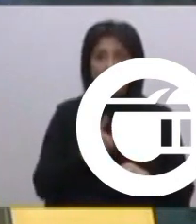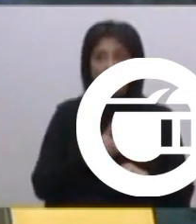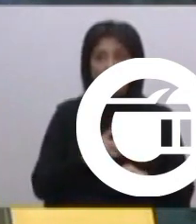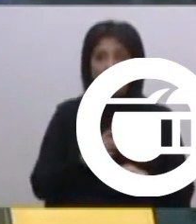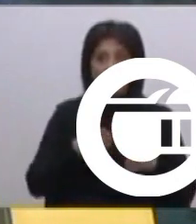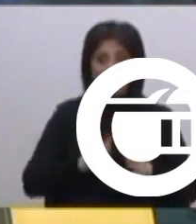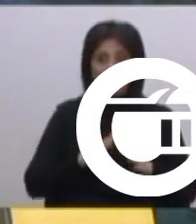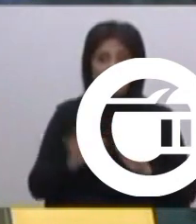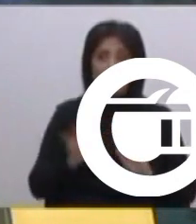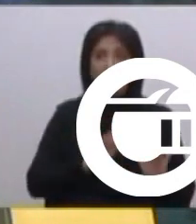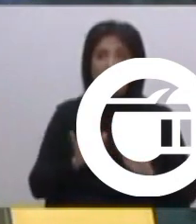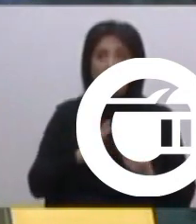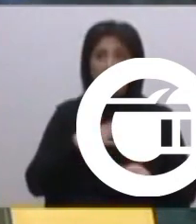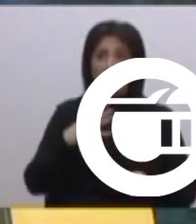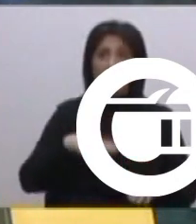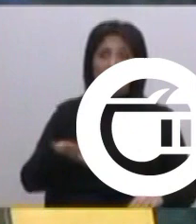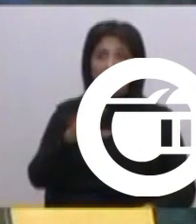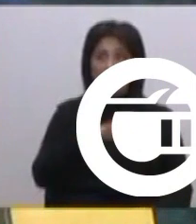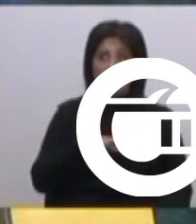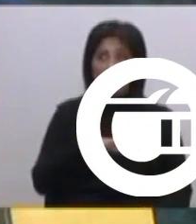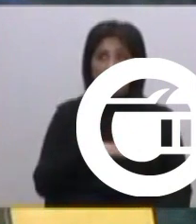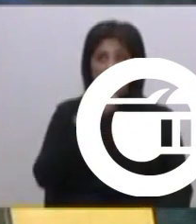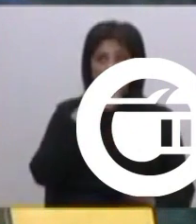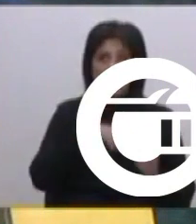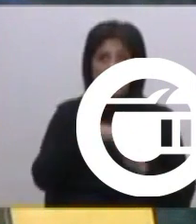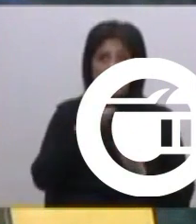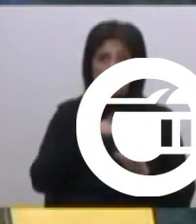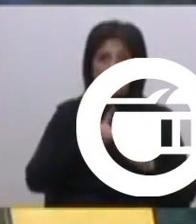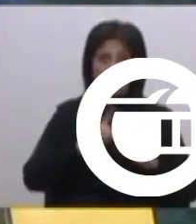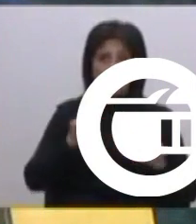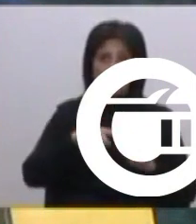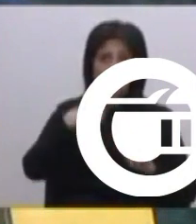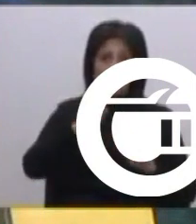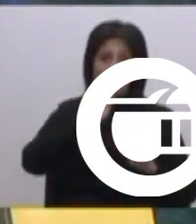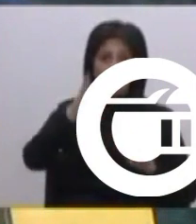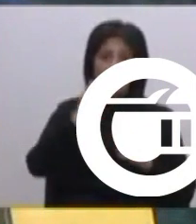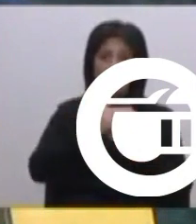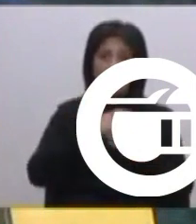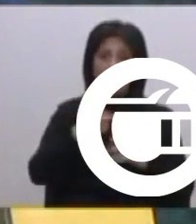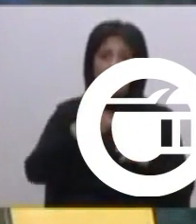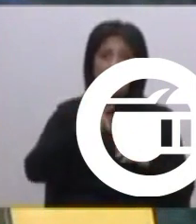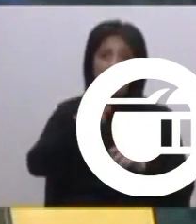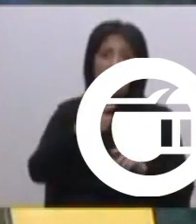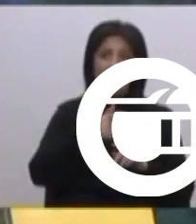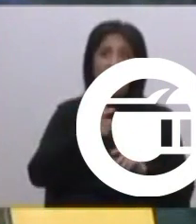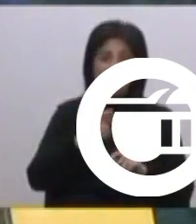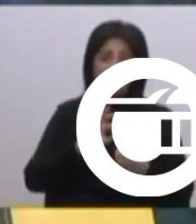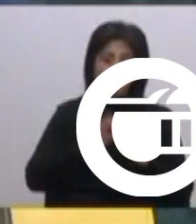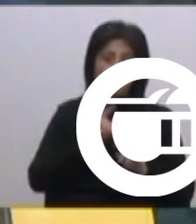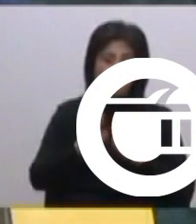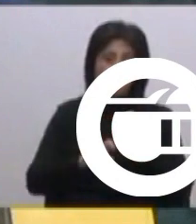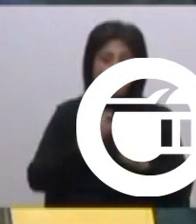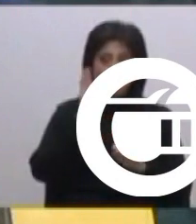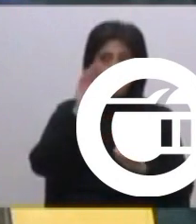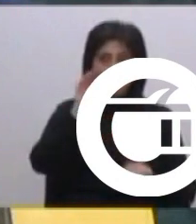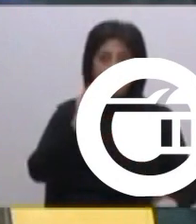რომ დემოგრაფიული ვითარება ჩვენს ქვეყანაში გაუმჯობესოთ და განსაკუთრებით შემდეგ 4-წლიან პროგრამაში ამისათვის ძალიან კონკრეტული ნაბიჯები